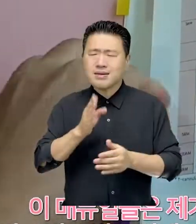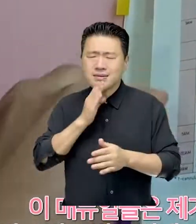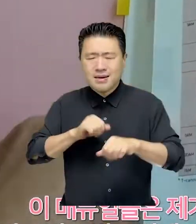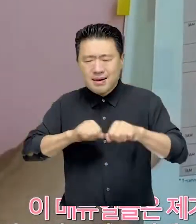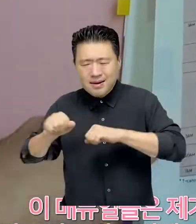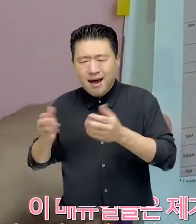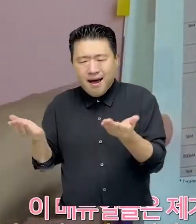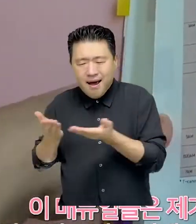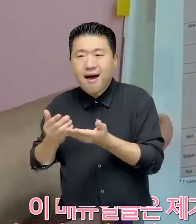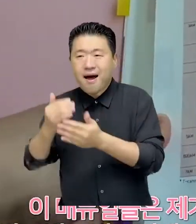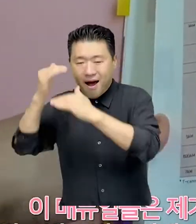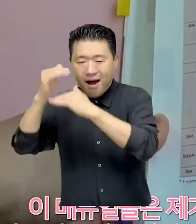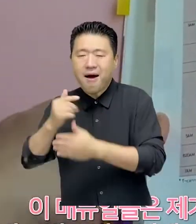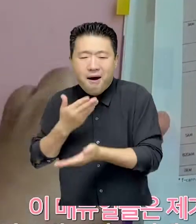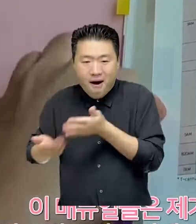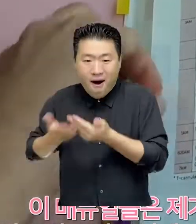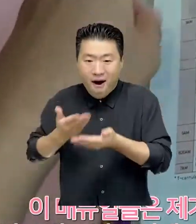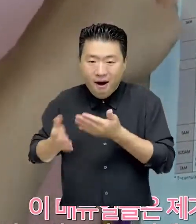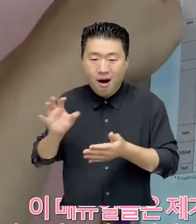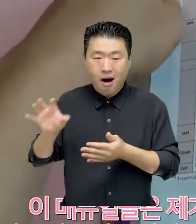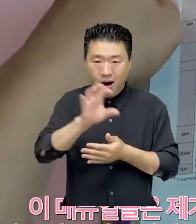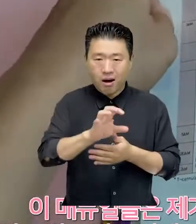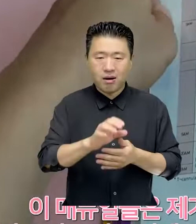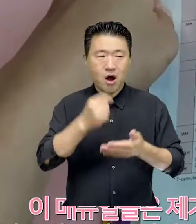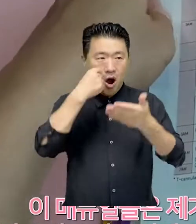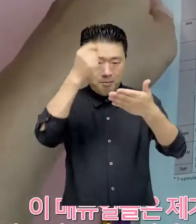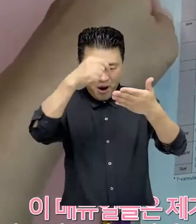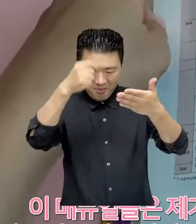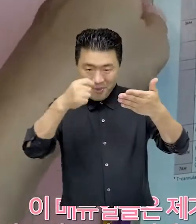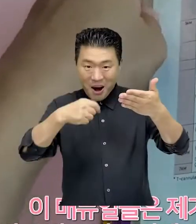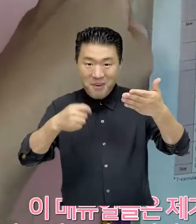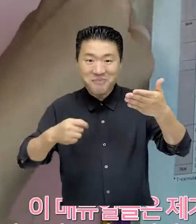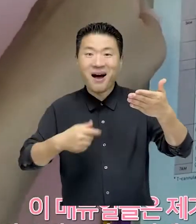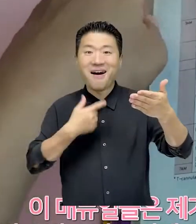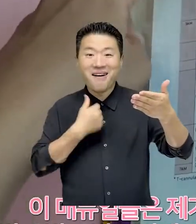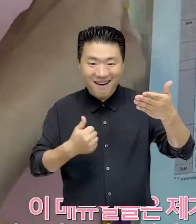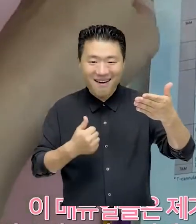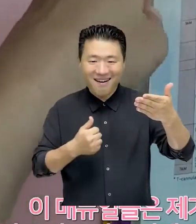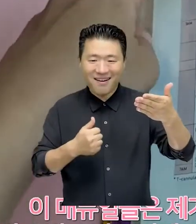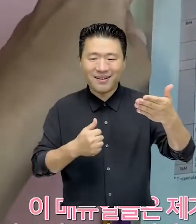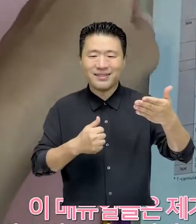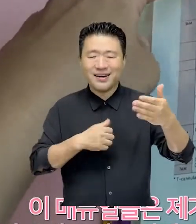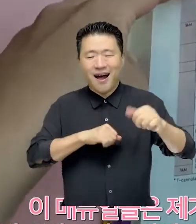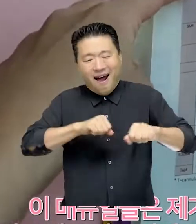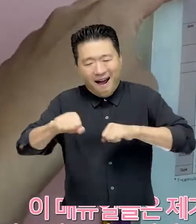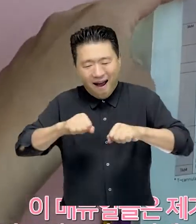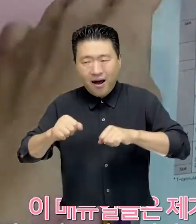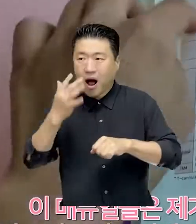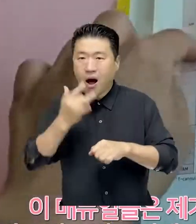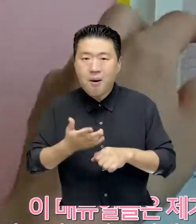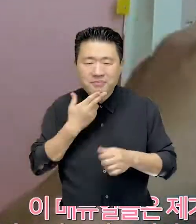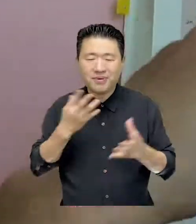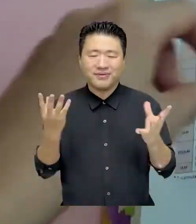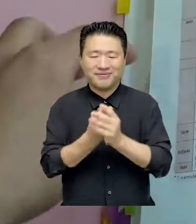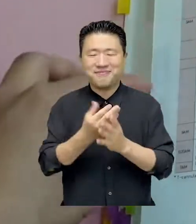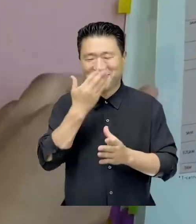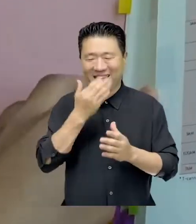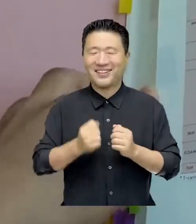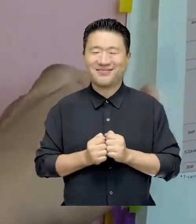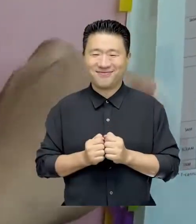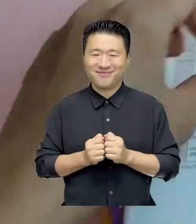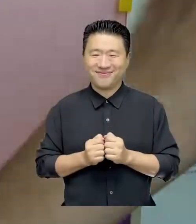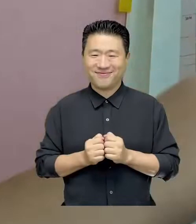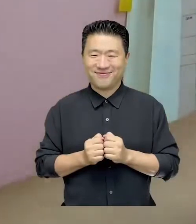제가 실제로 근무할 때 사용했던 매뉴얼로 저는 이렇게 1번, 2번, 3번, 4번에 이렇게 표시를 해가면서 놓친 것 없이 할